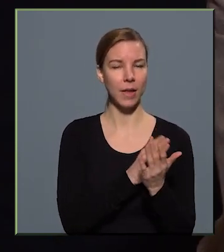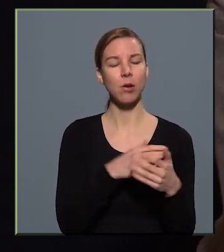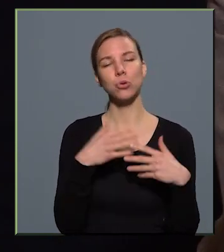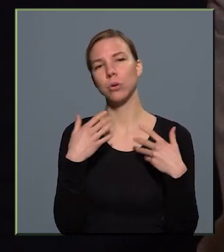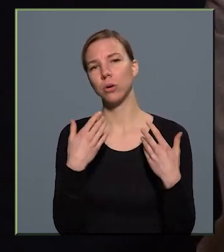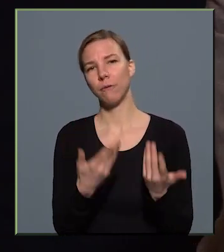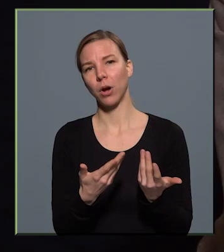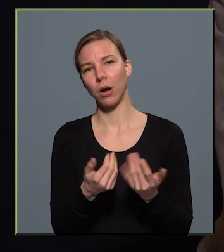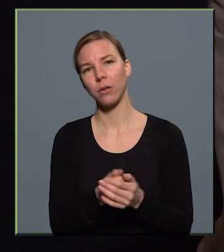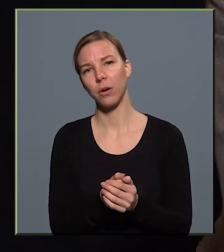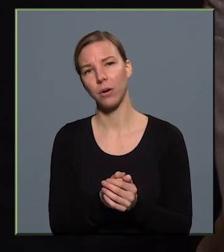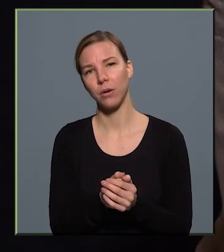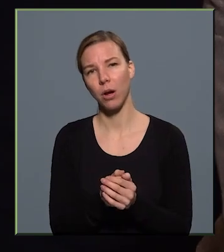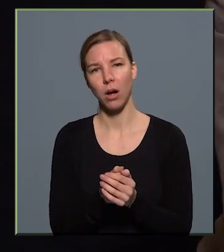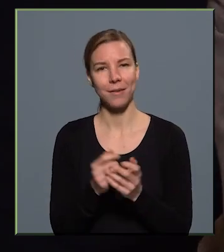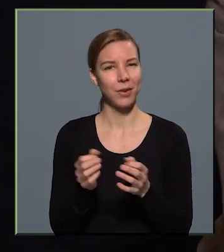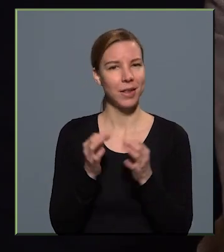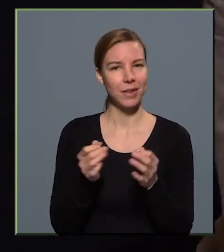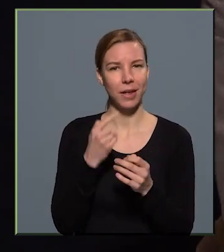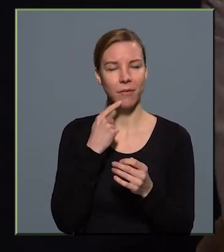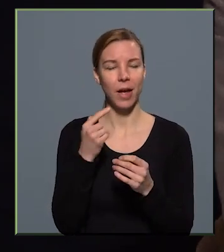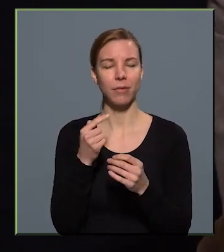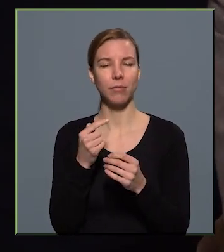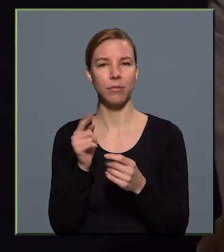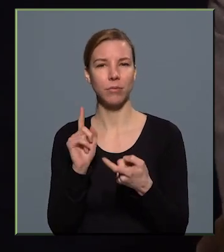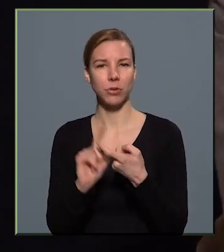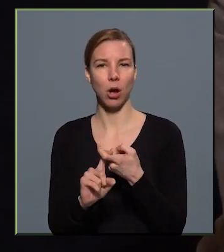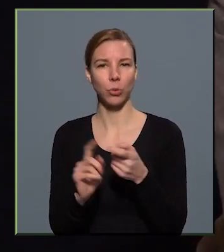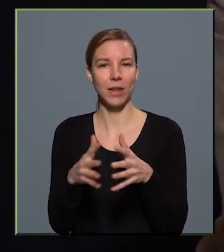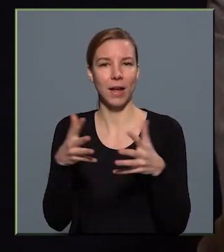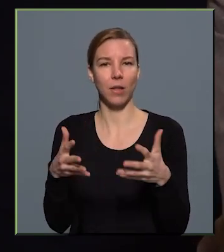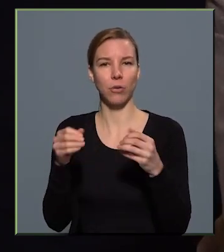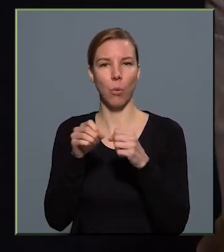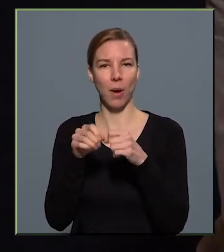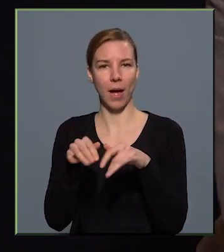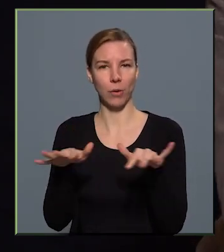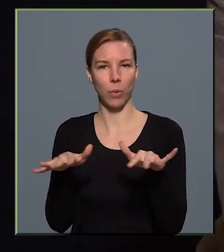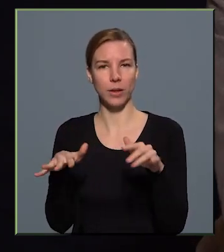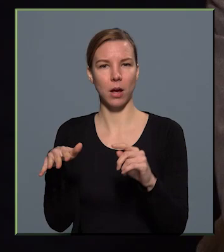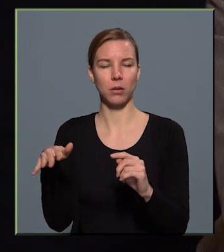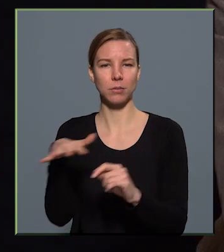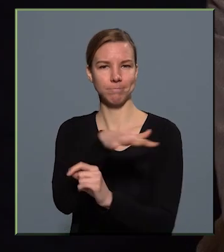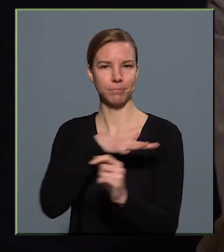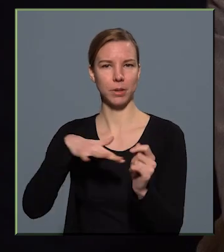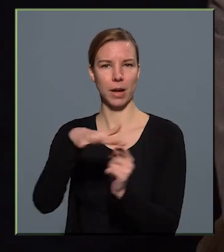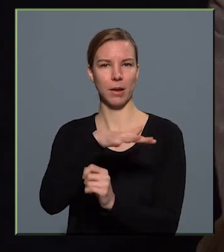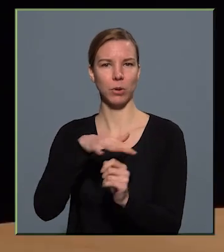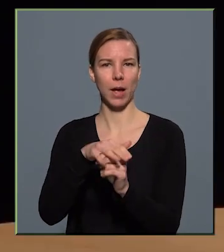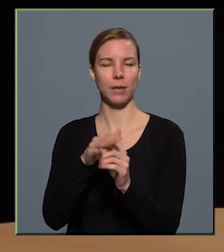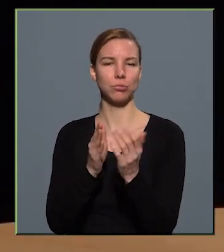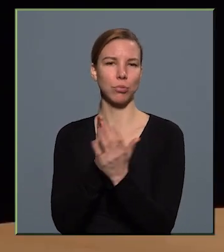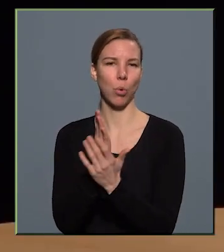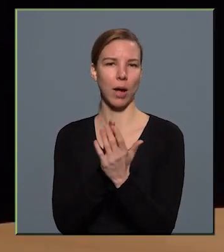vagy evidens módon része egy nagyobb léptékű regionális